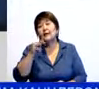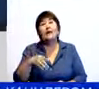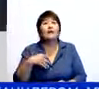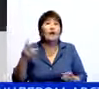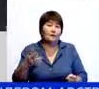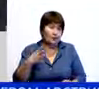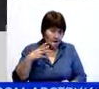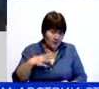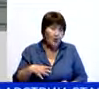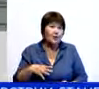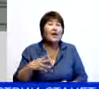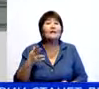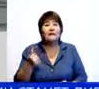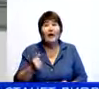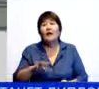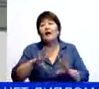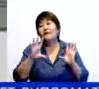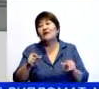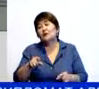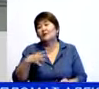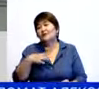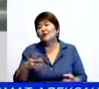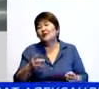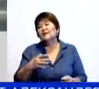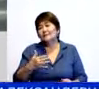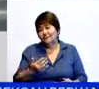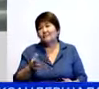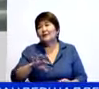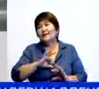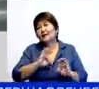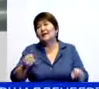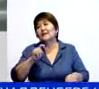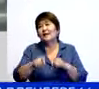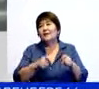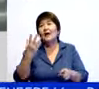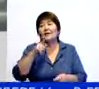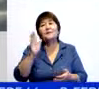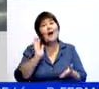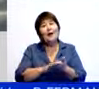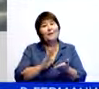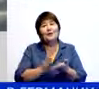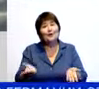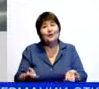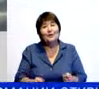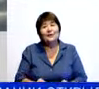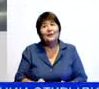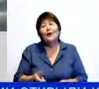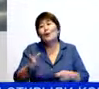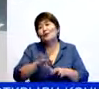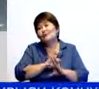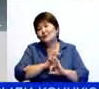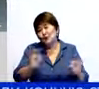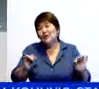нужна выносливость, конечно. Да, основное это выносливость, терпение. Классно было добегать, когда тебе аплодируют. О, очень круто